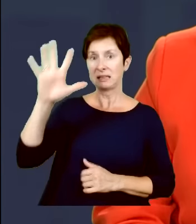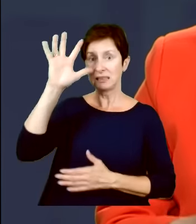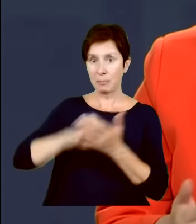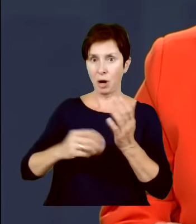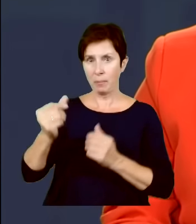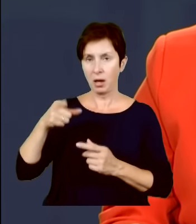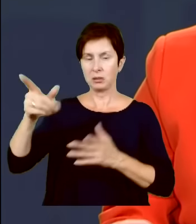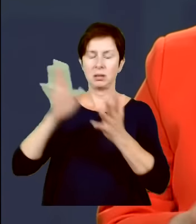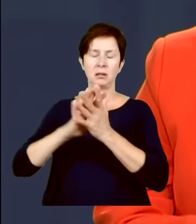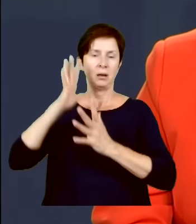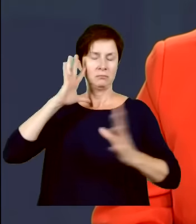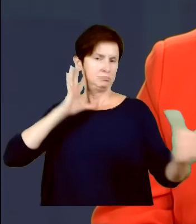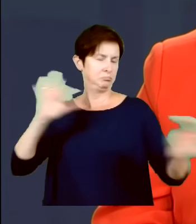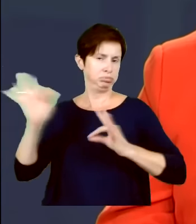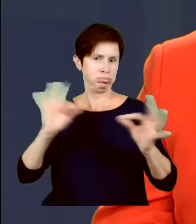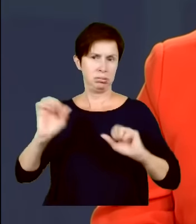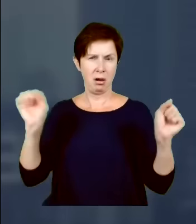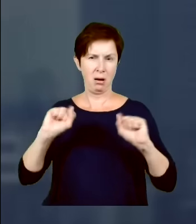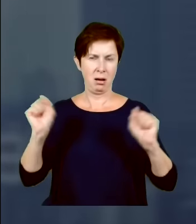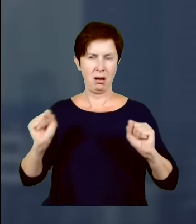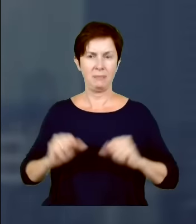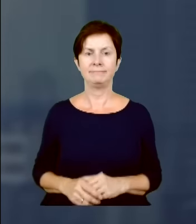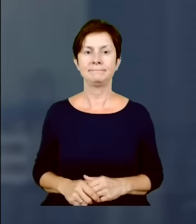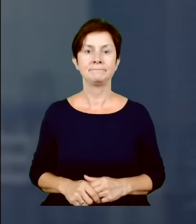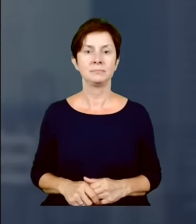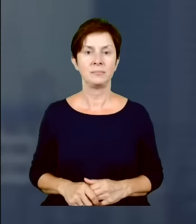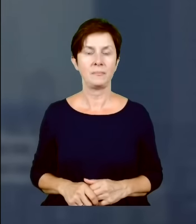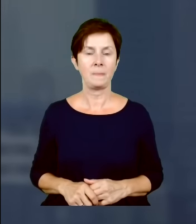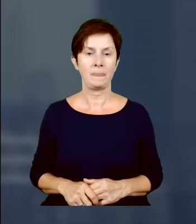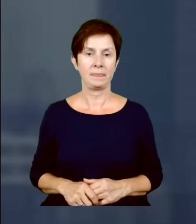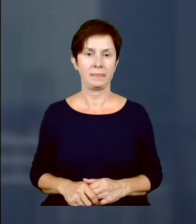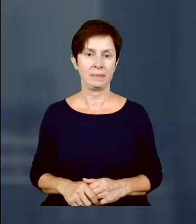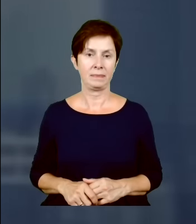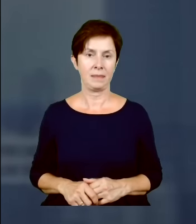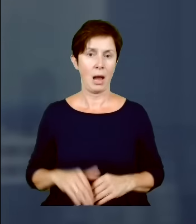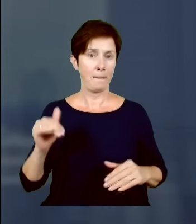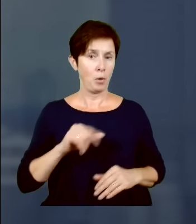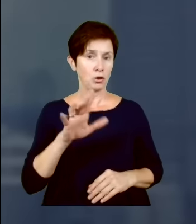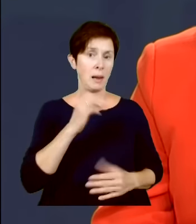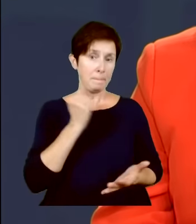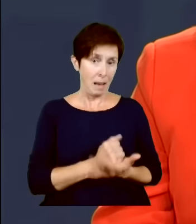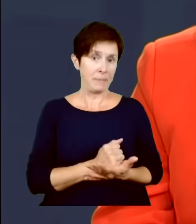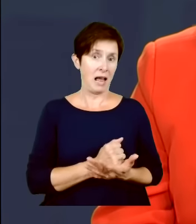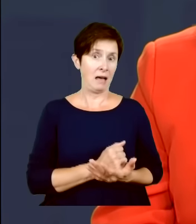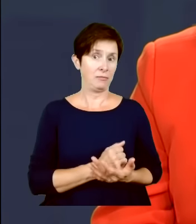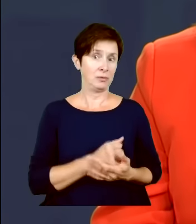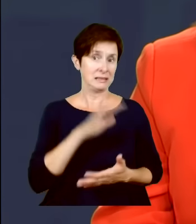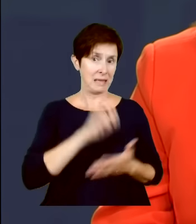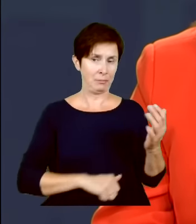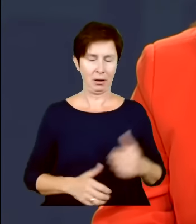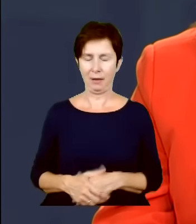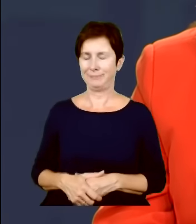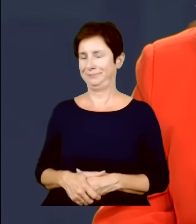tutaj jescze przy klasku ale może Przepraszam może praworządni zostało to zabrane No tutaj zapewne pani redaktor